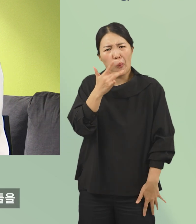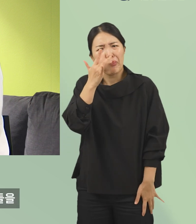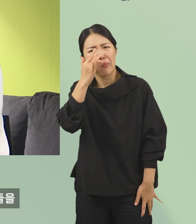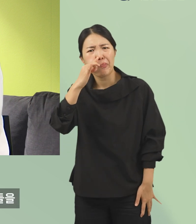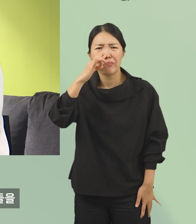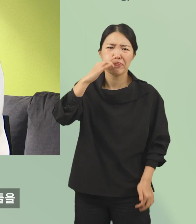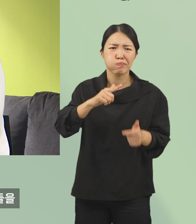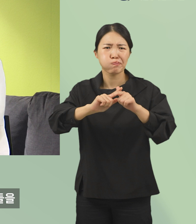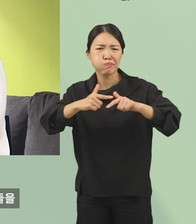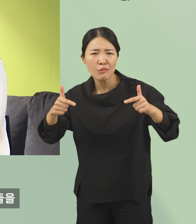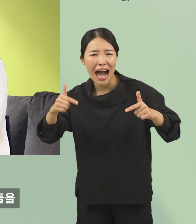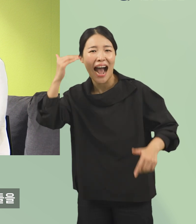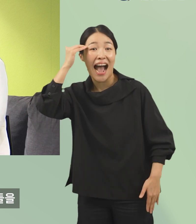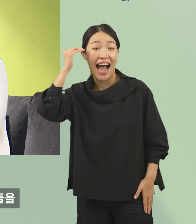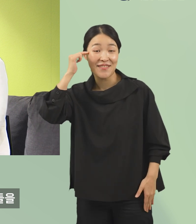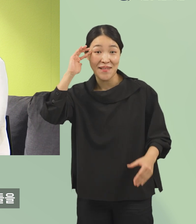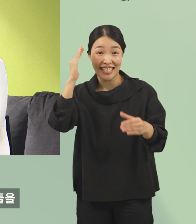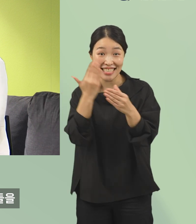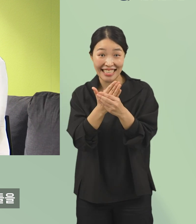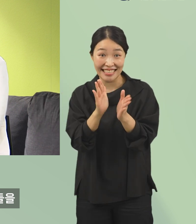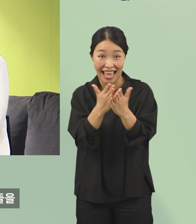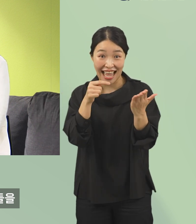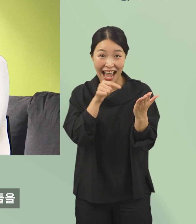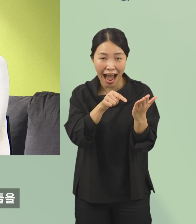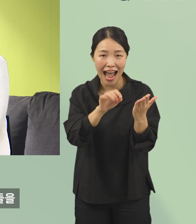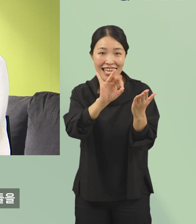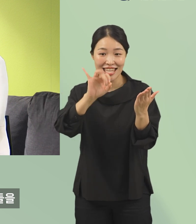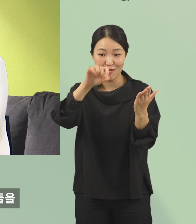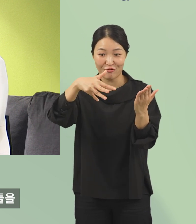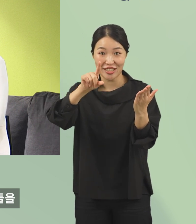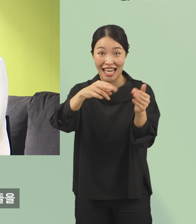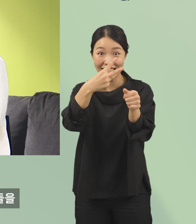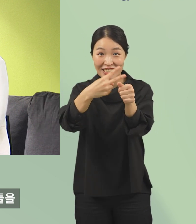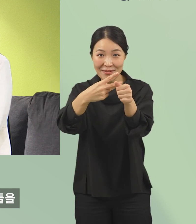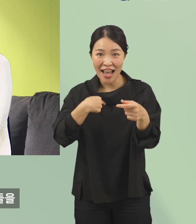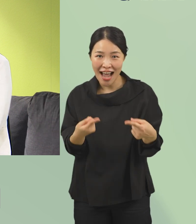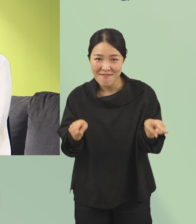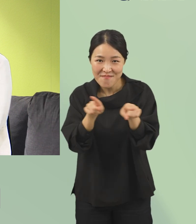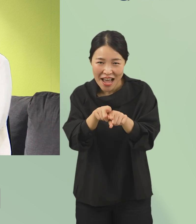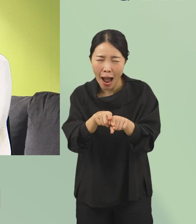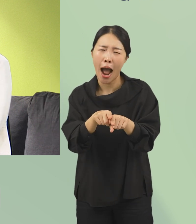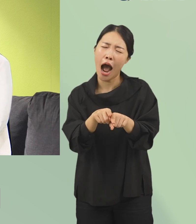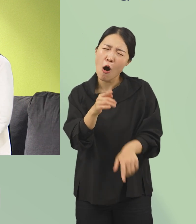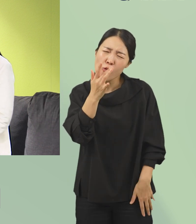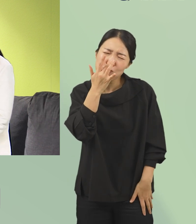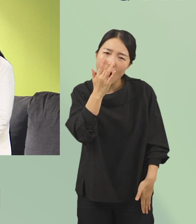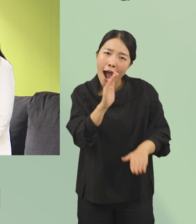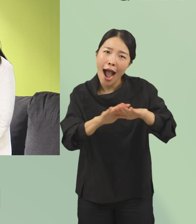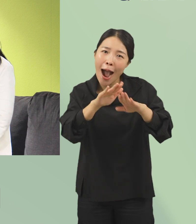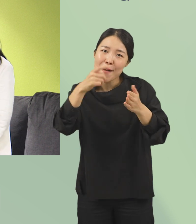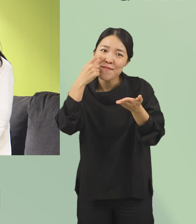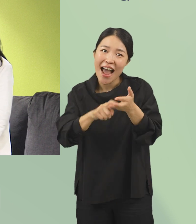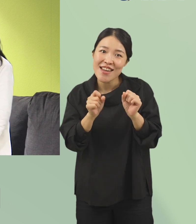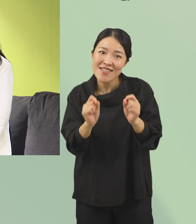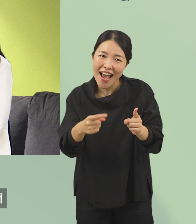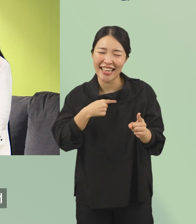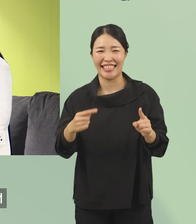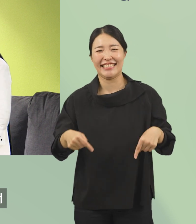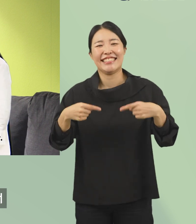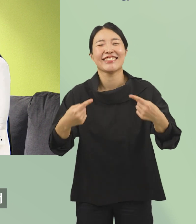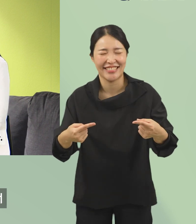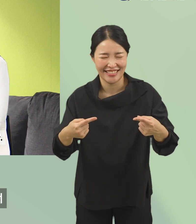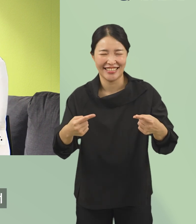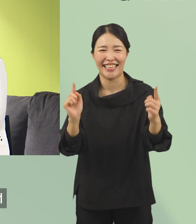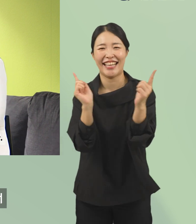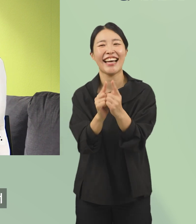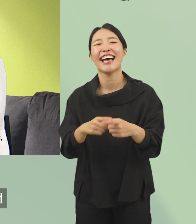그 과정에서 뭐 여러 가지 생긴 그런 고민들이나 뭐 의문들 이런 것들을 좀 이 한국에서 박사학위 책에서 이우창